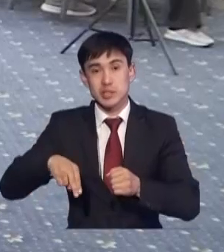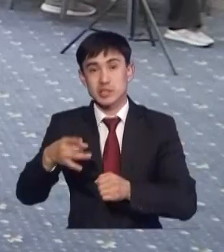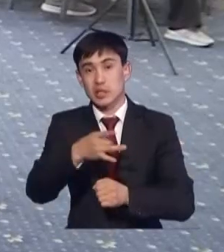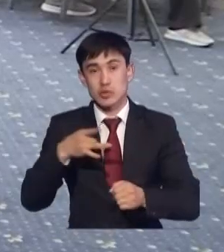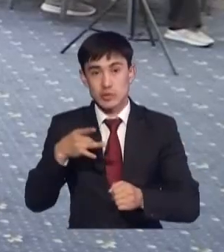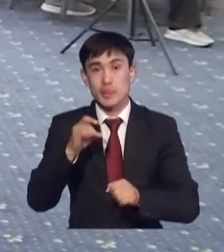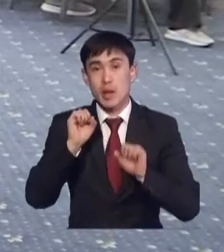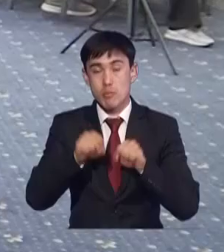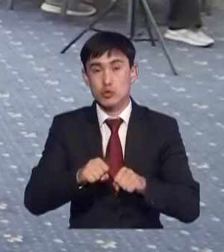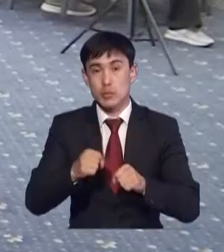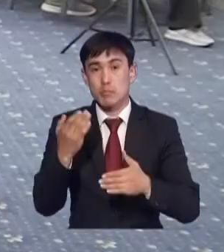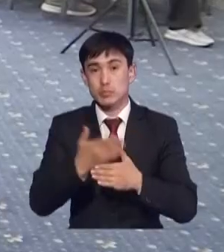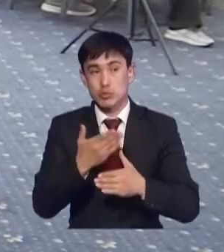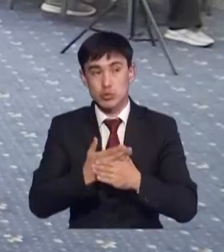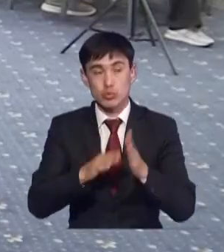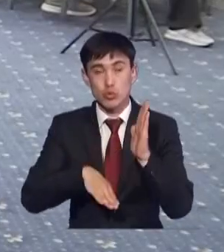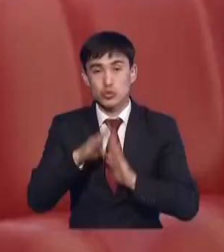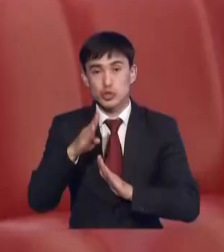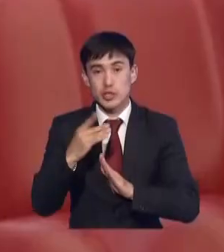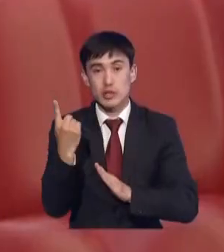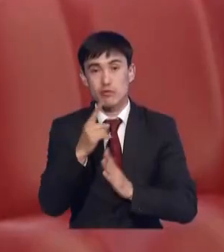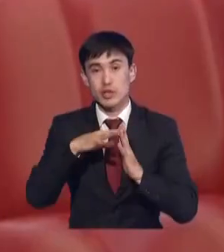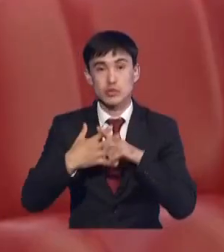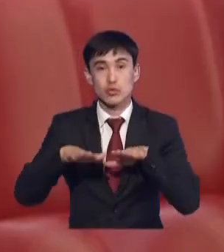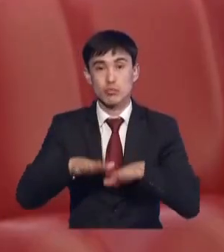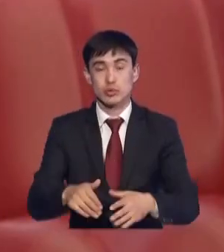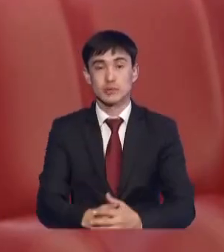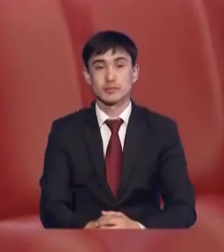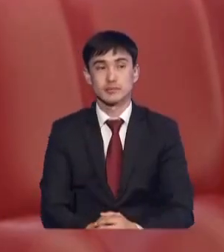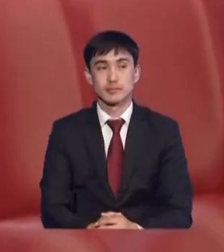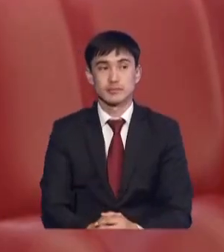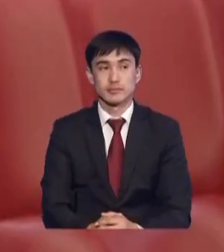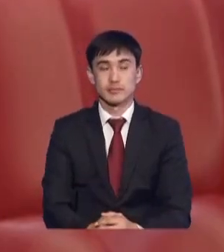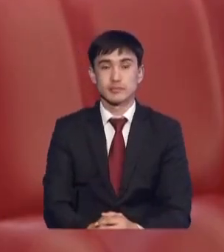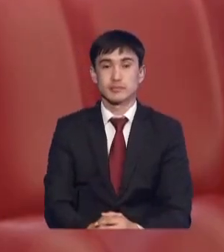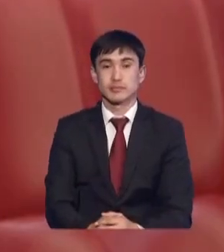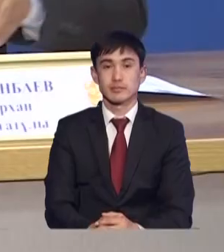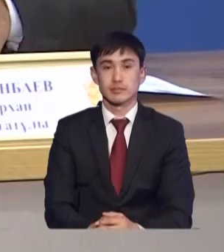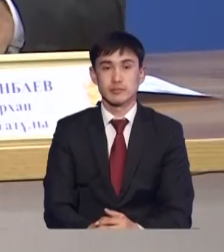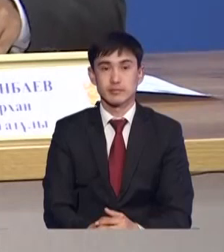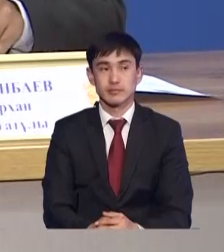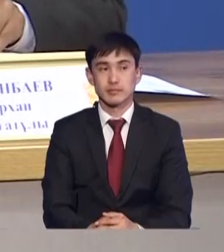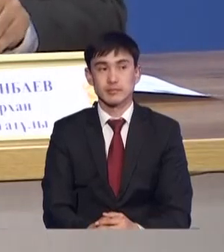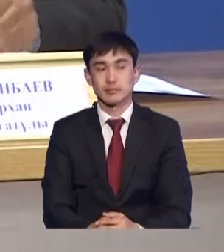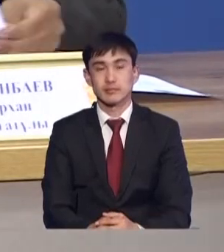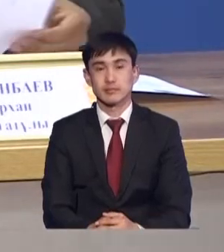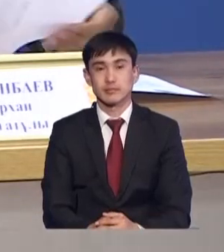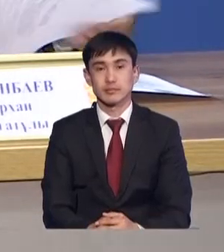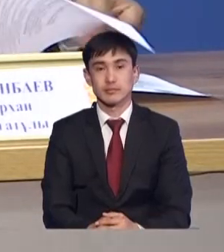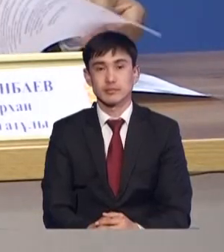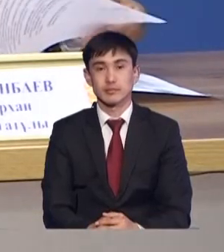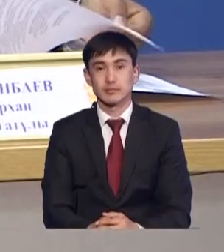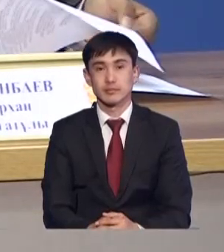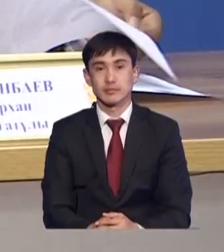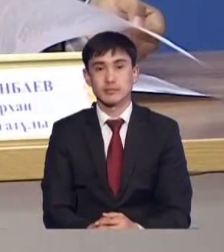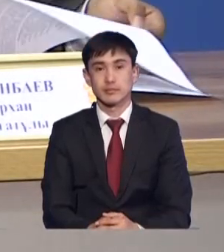района можно поспособствовать улучшению одного населённого пункта Иман турканов ернур Медет балет Бату